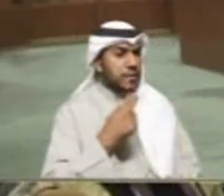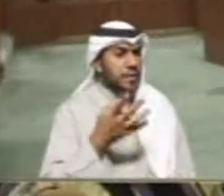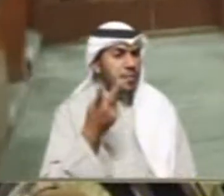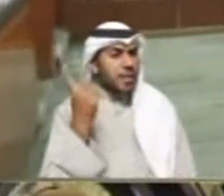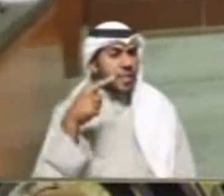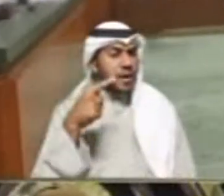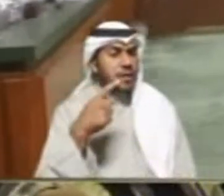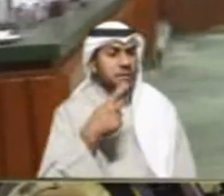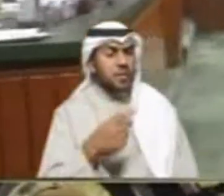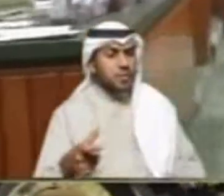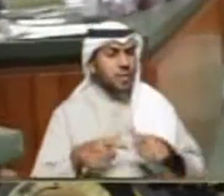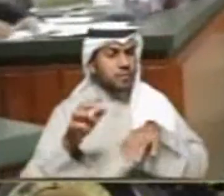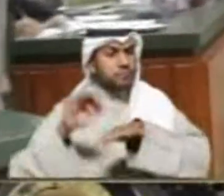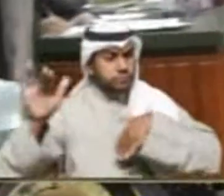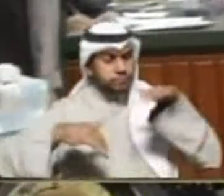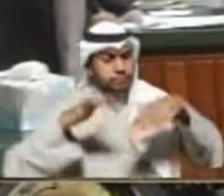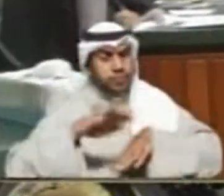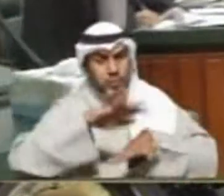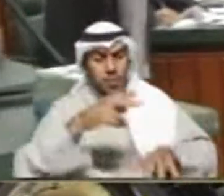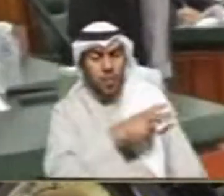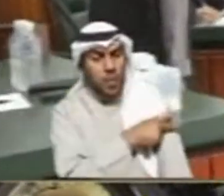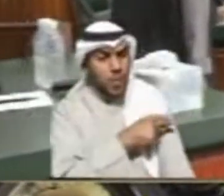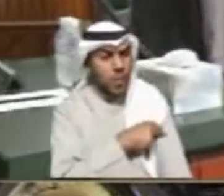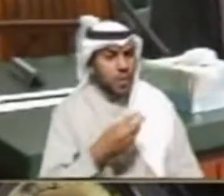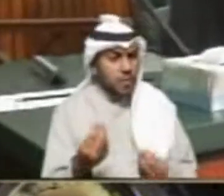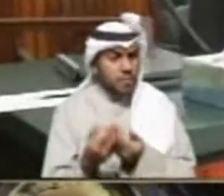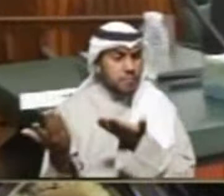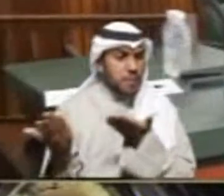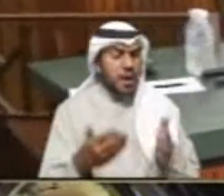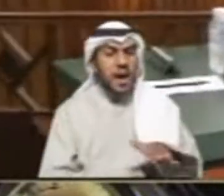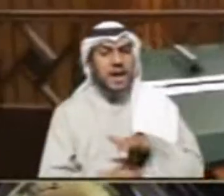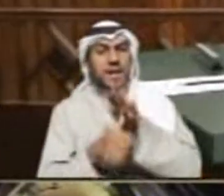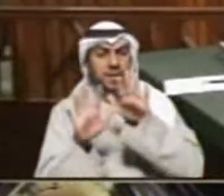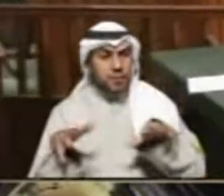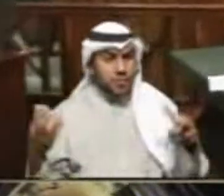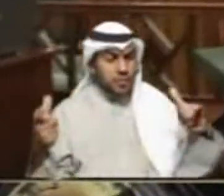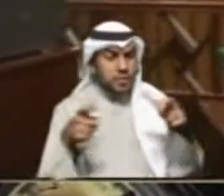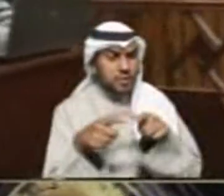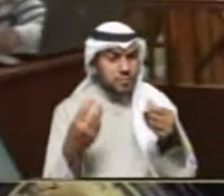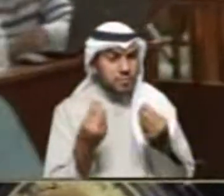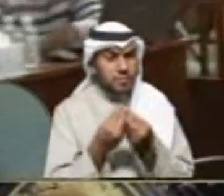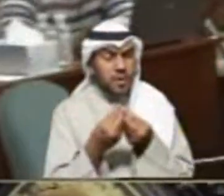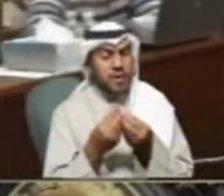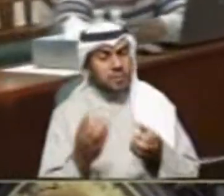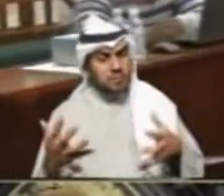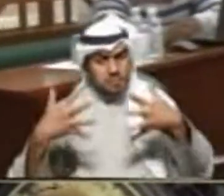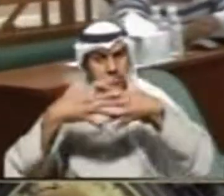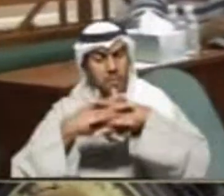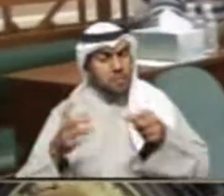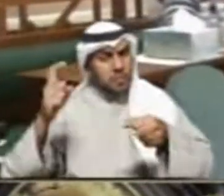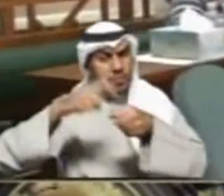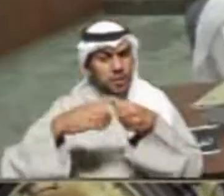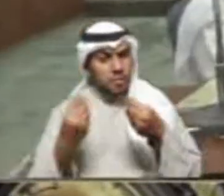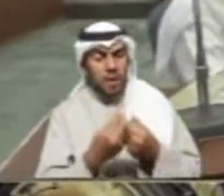شهدت كالعادة حضور والتزام جميع الأعضاء إلى جانب الرئيس في جلسة سادها الود والتعاون في